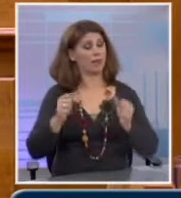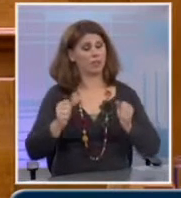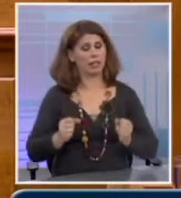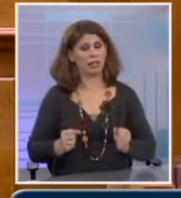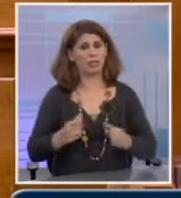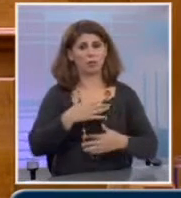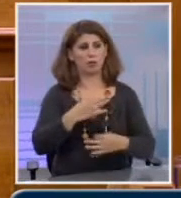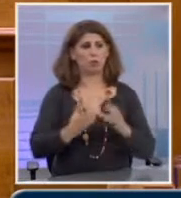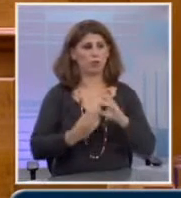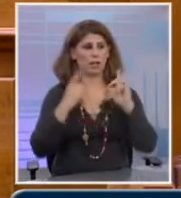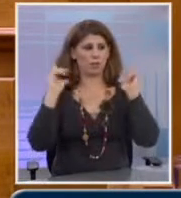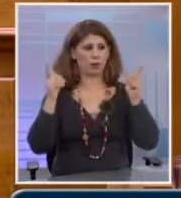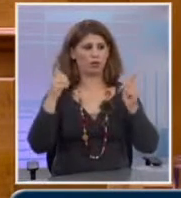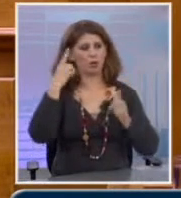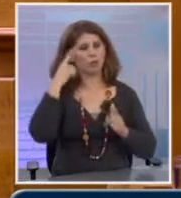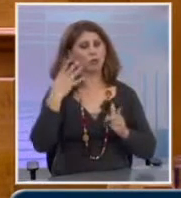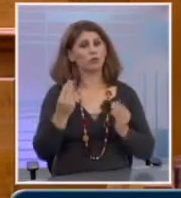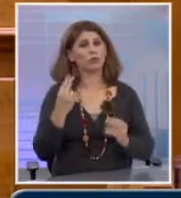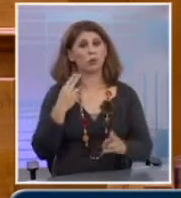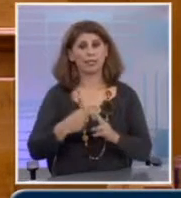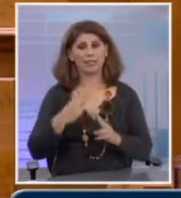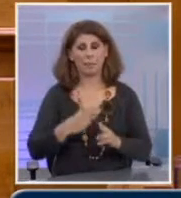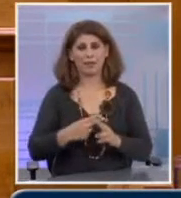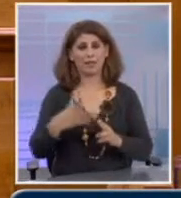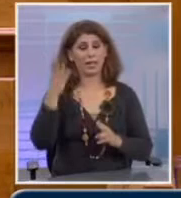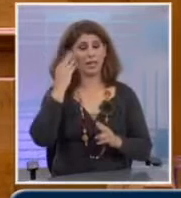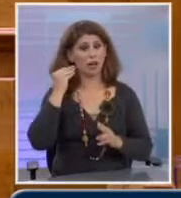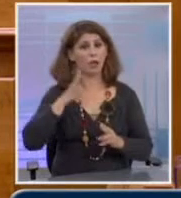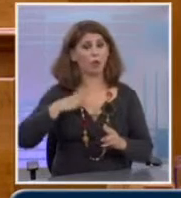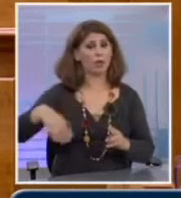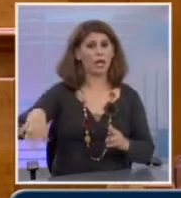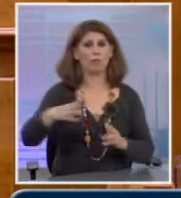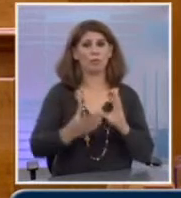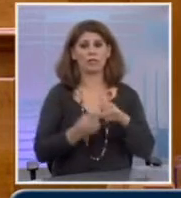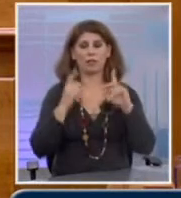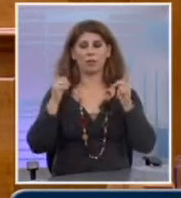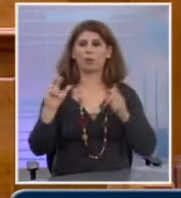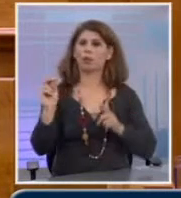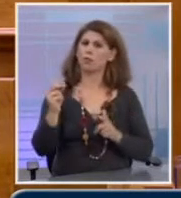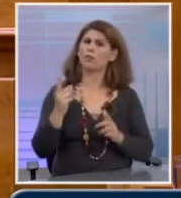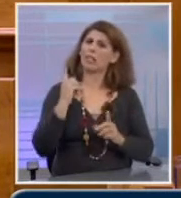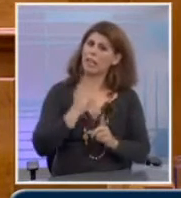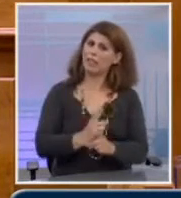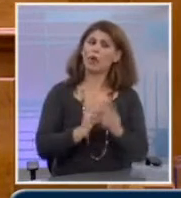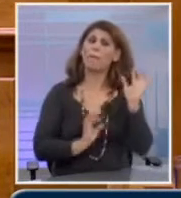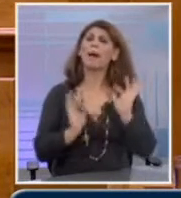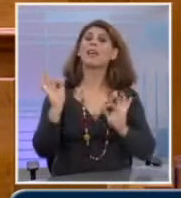η Νέα Δημοκρατία. Νομίζω ότι είναι πολύ σημαντικό αυτό να το ακούει ο κόσμος της Νέας Δημοκρατίας και βέβαια οι βουλευτές και ιδίως οι Μακεδόνες